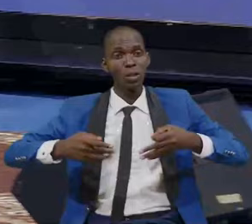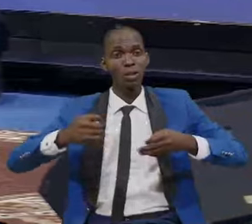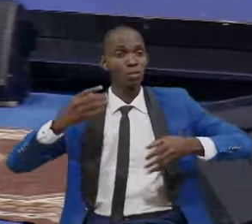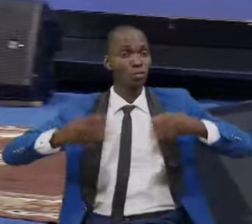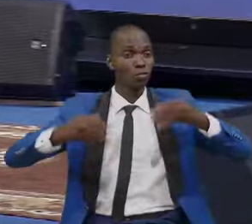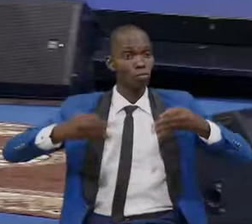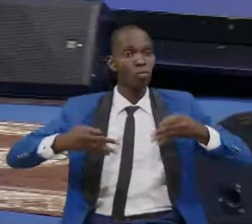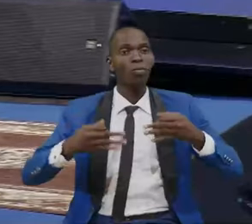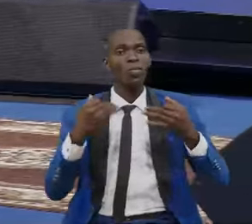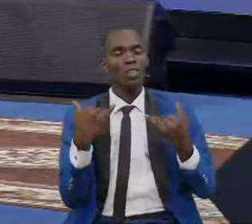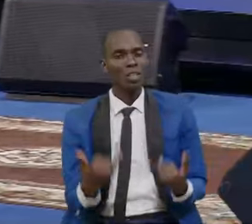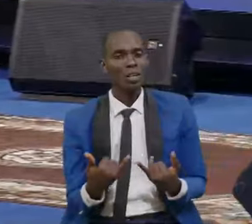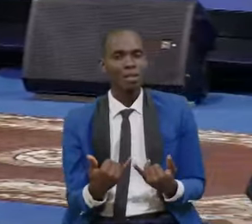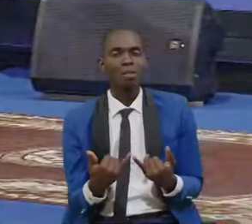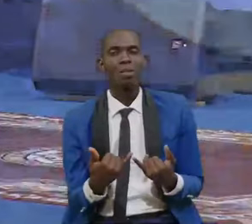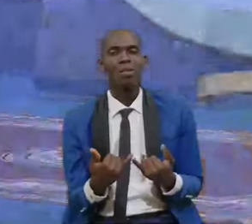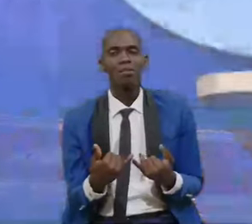la chose dans leur cœur,